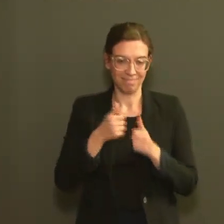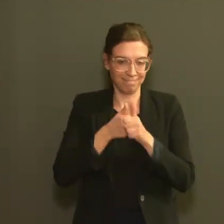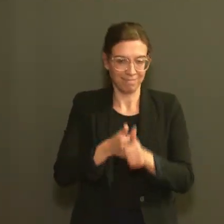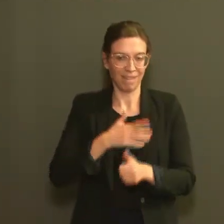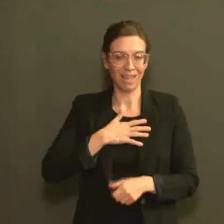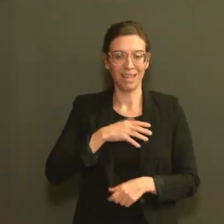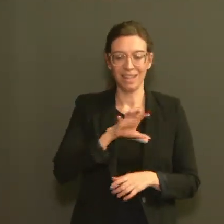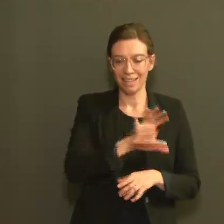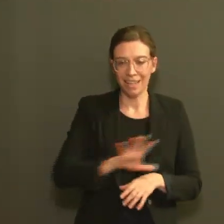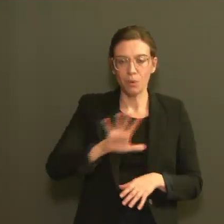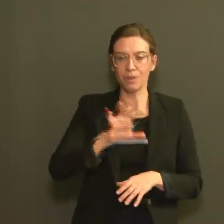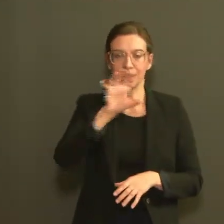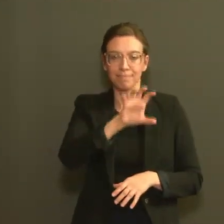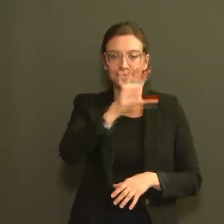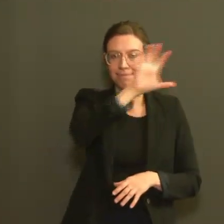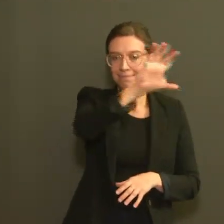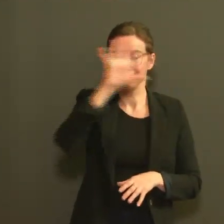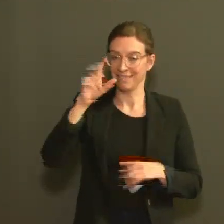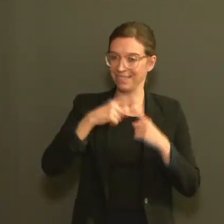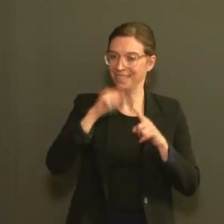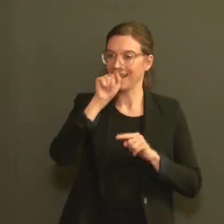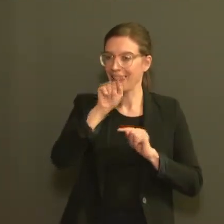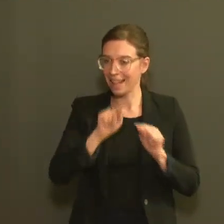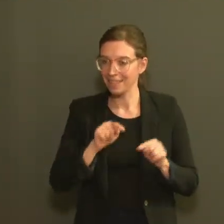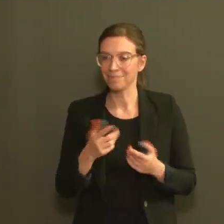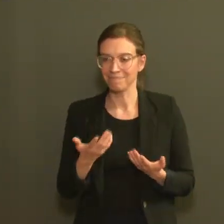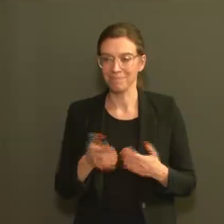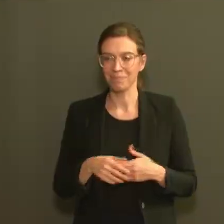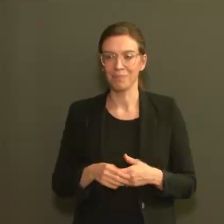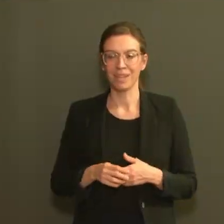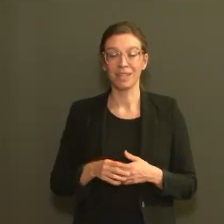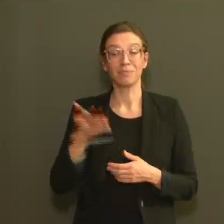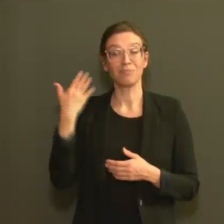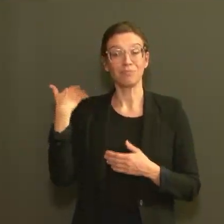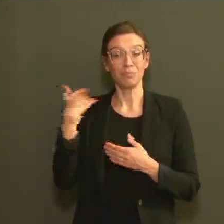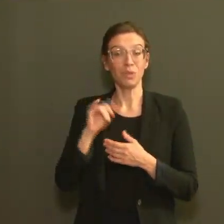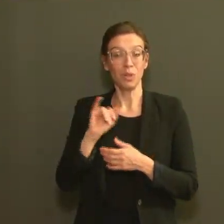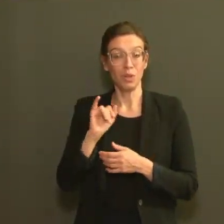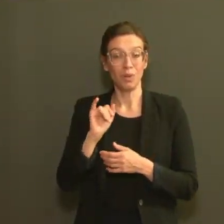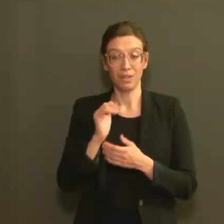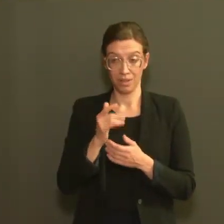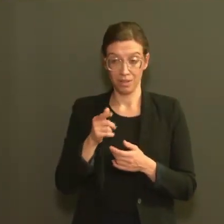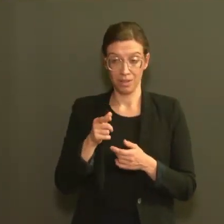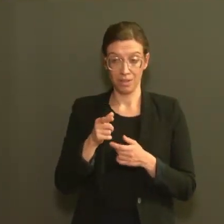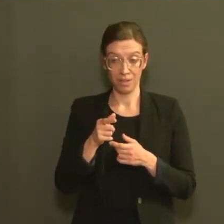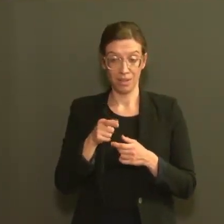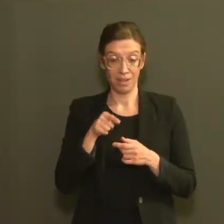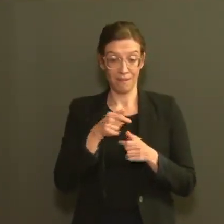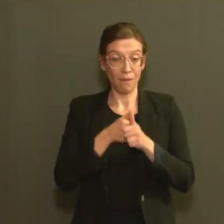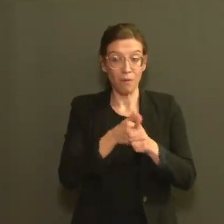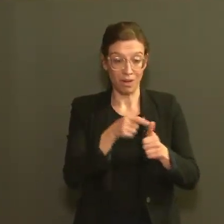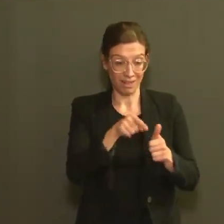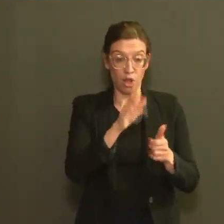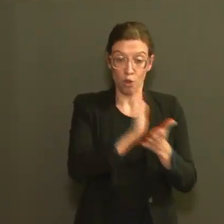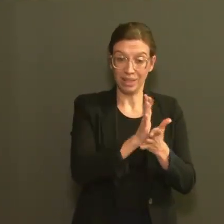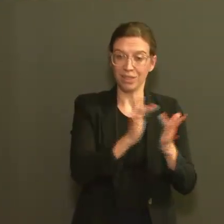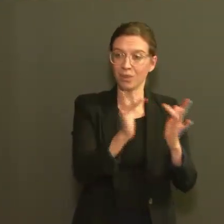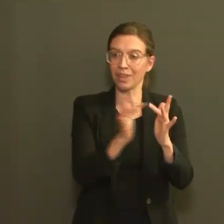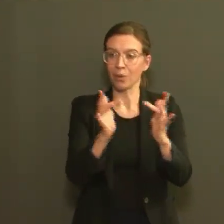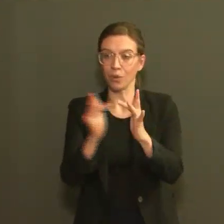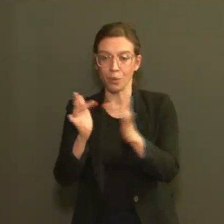contacten en minder op het opsporen van de bron van de infectie. Daar is vooruitgang in geboekt